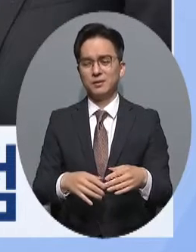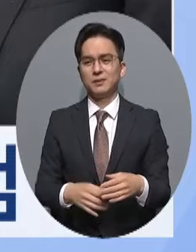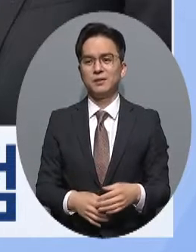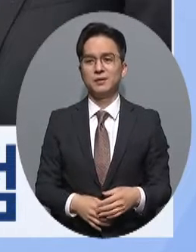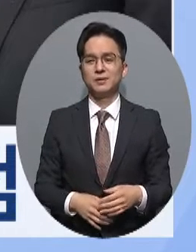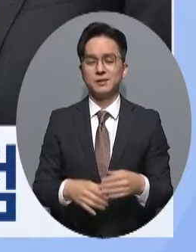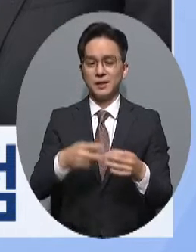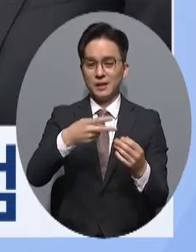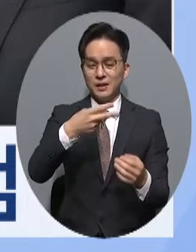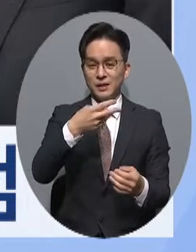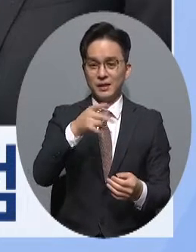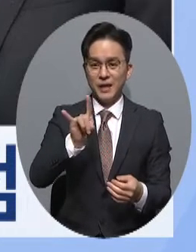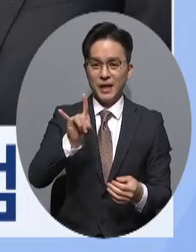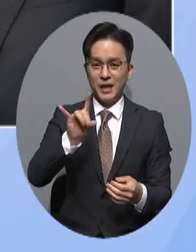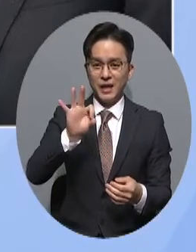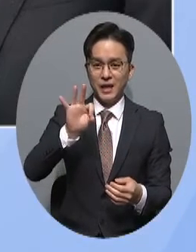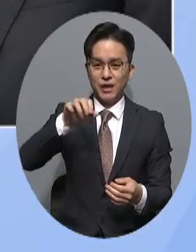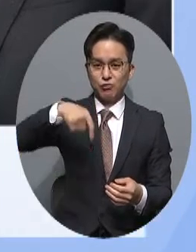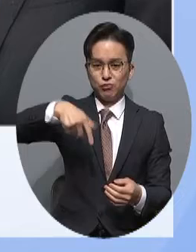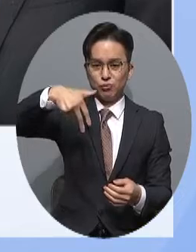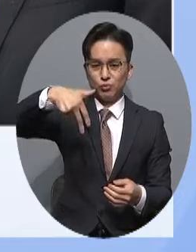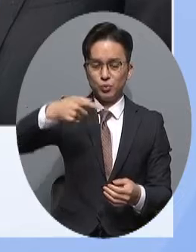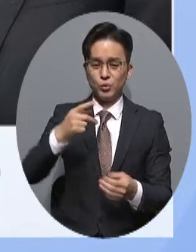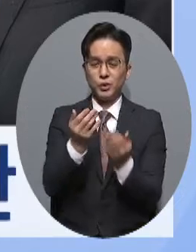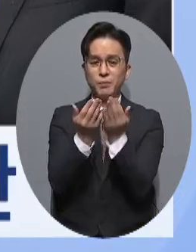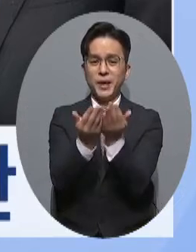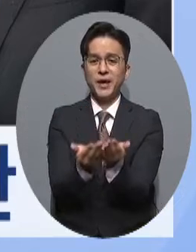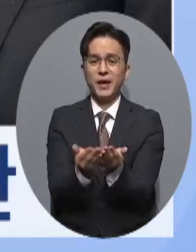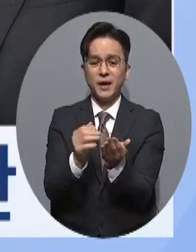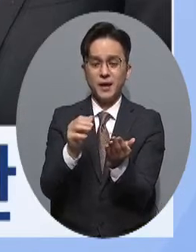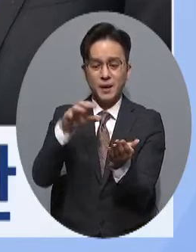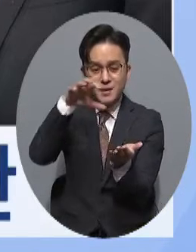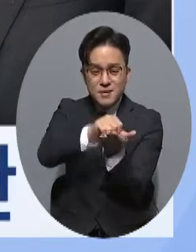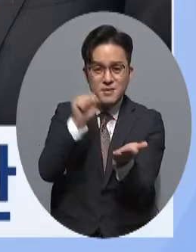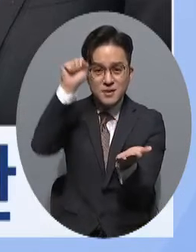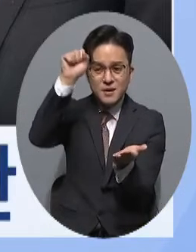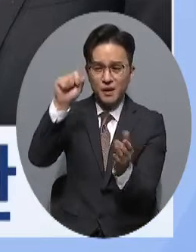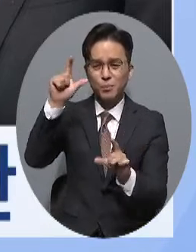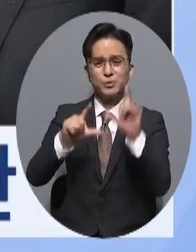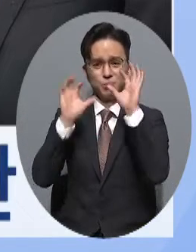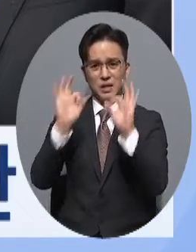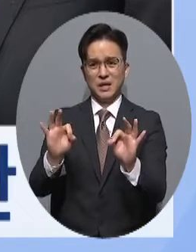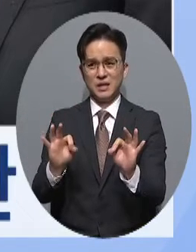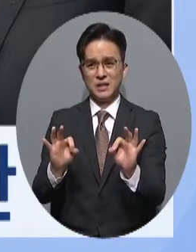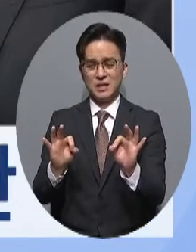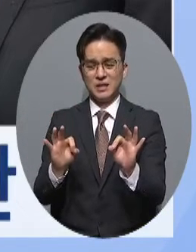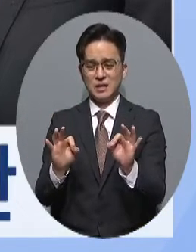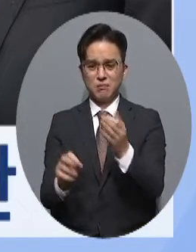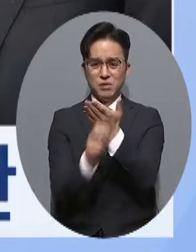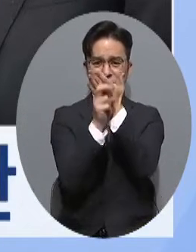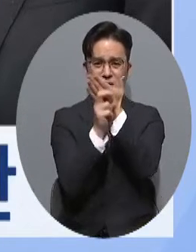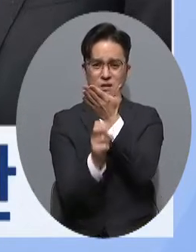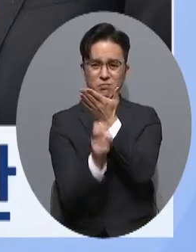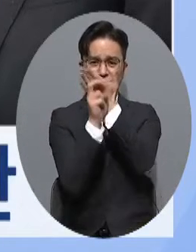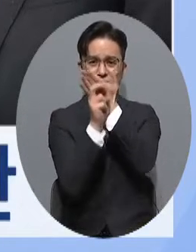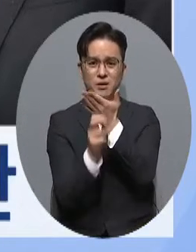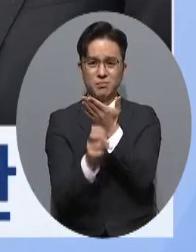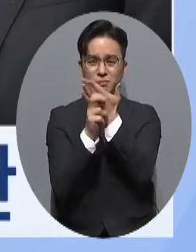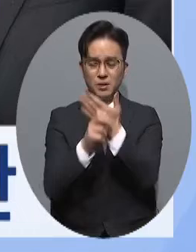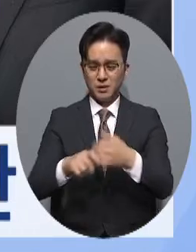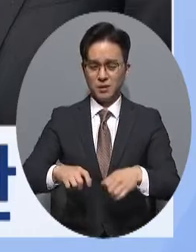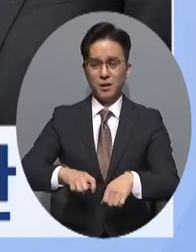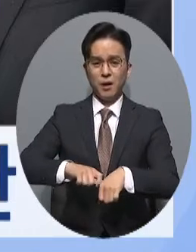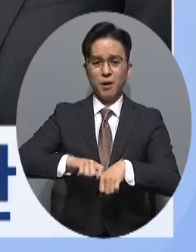하면서 손해배상 청구까지 이르게 된 것인데 결국은 민주당이이 부분에 대한 노란 봉투법을 정당화하게 한다고 하면은 노동